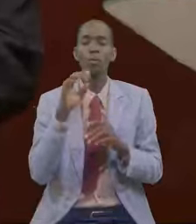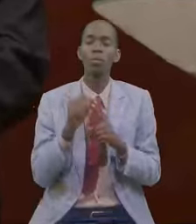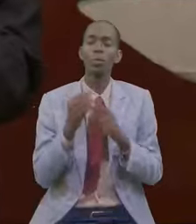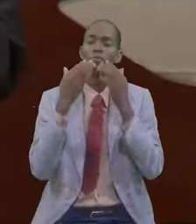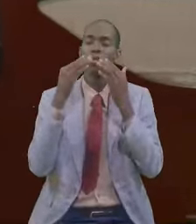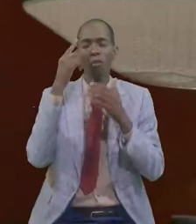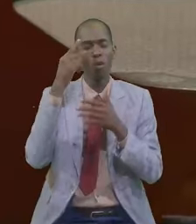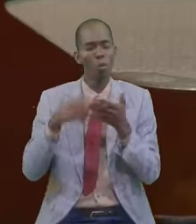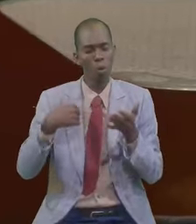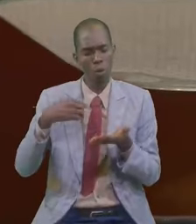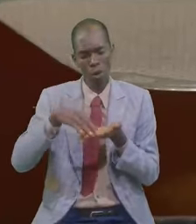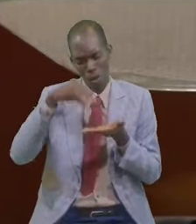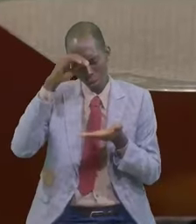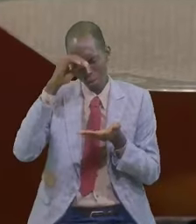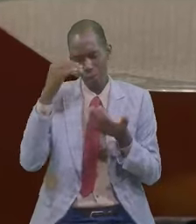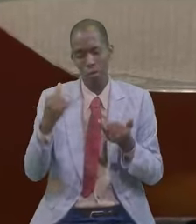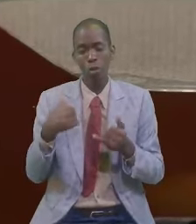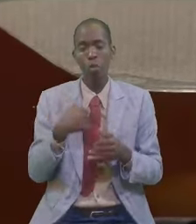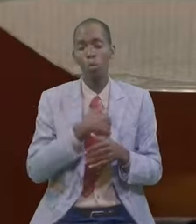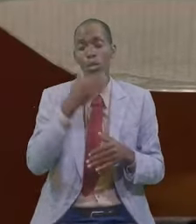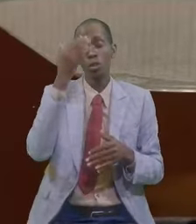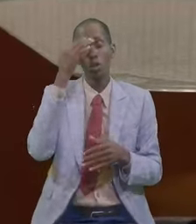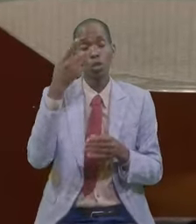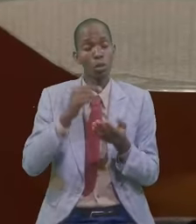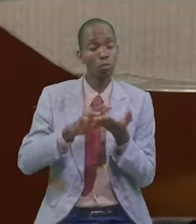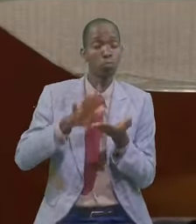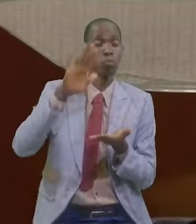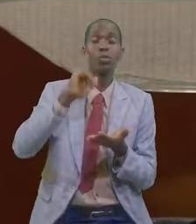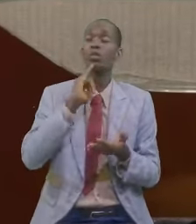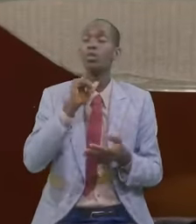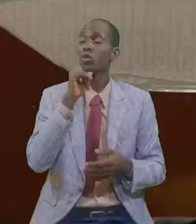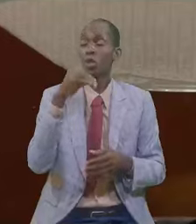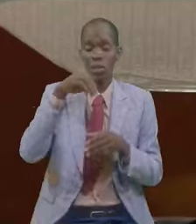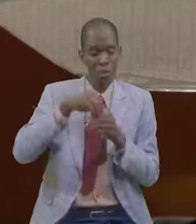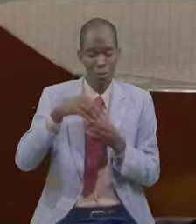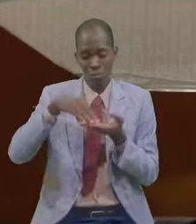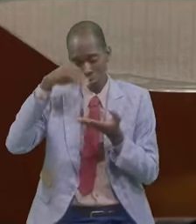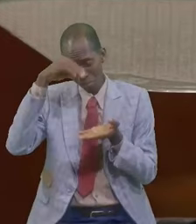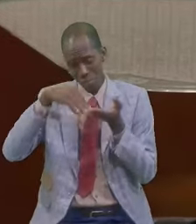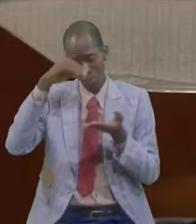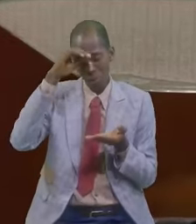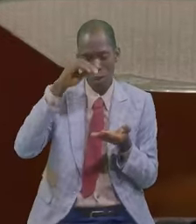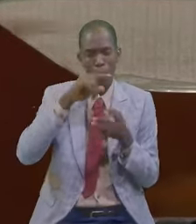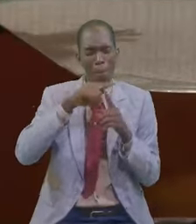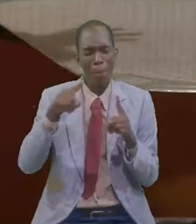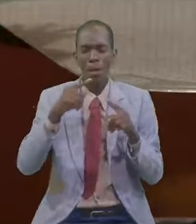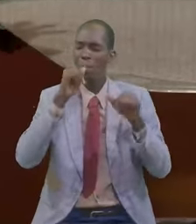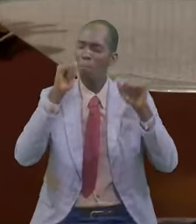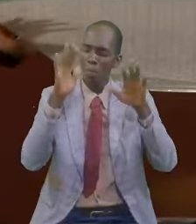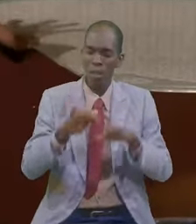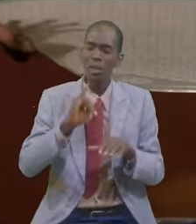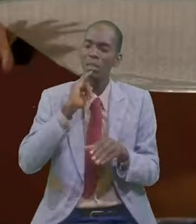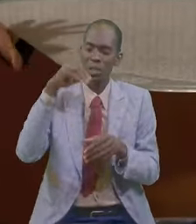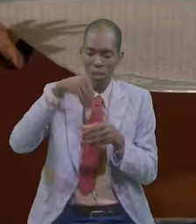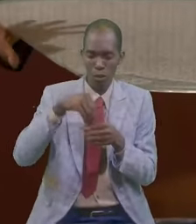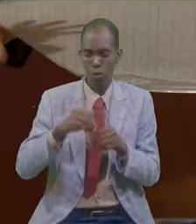nous avons entendu, mais nous savons que la gloire n'est pas en écoutant la parole, mais la